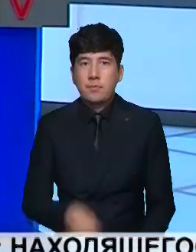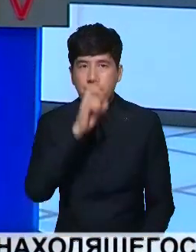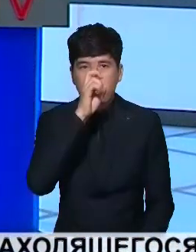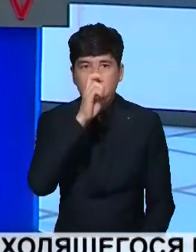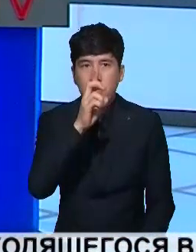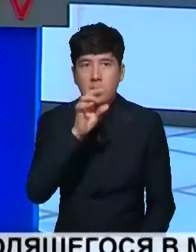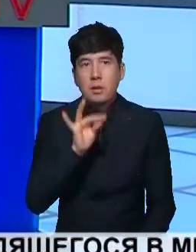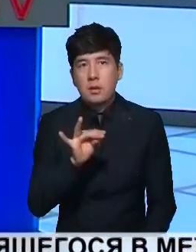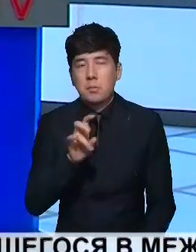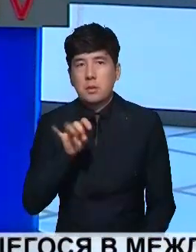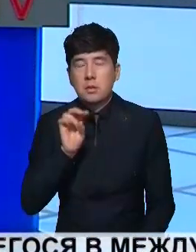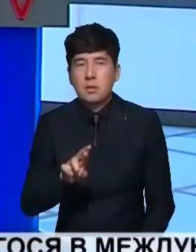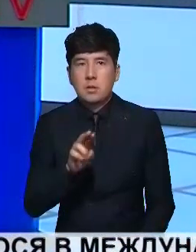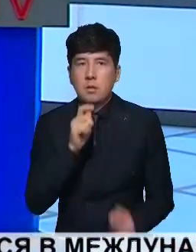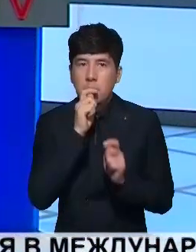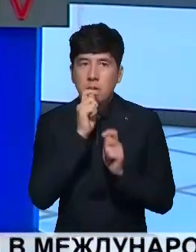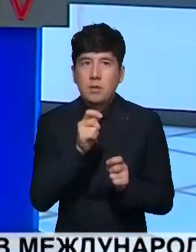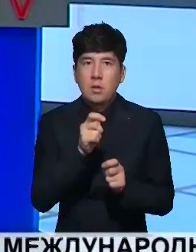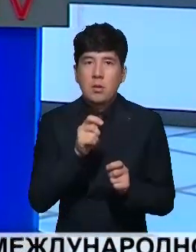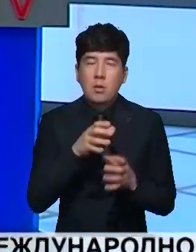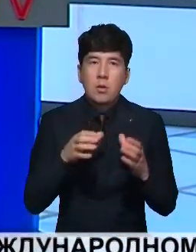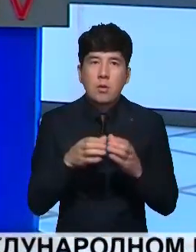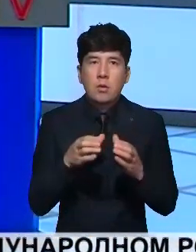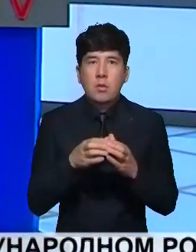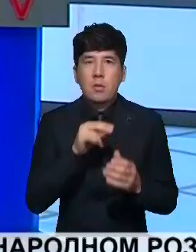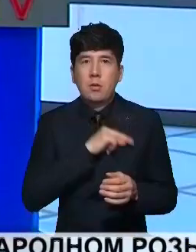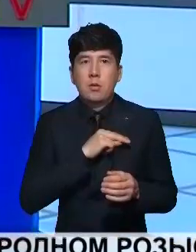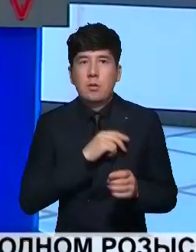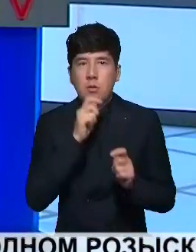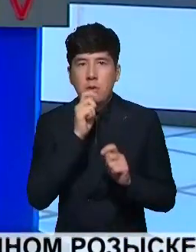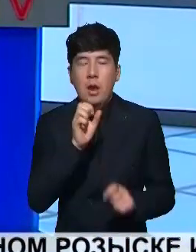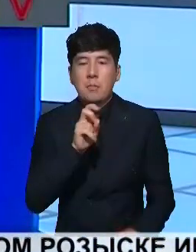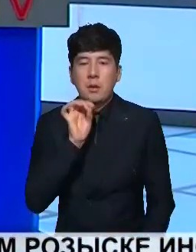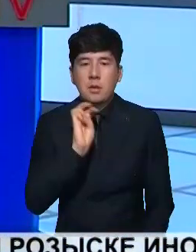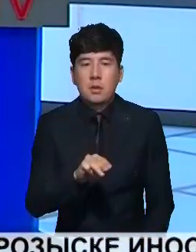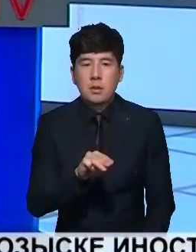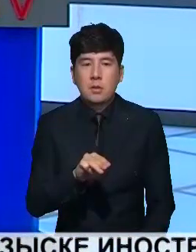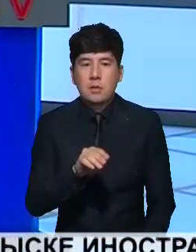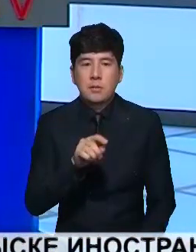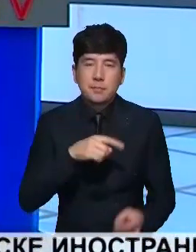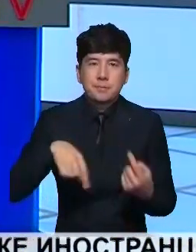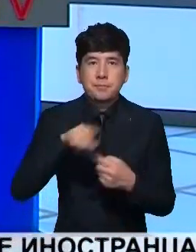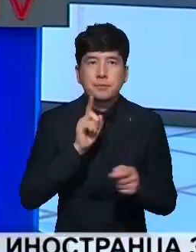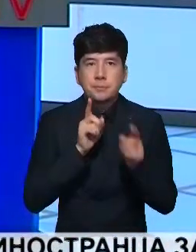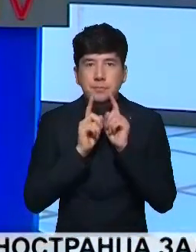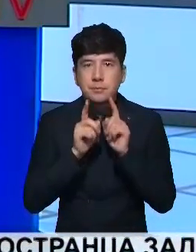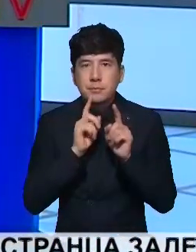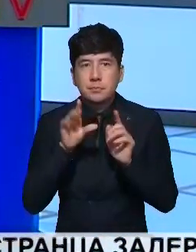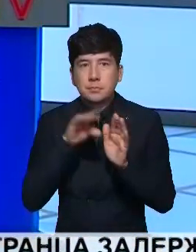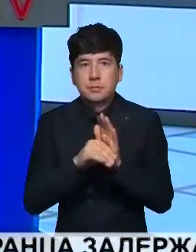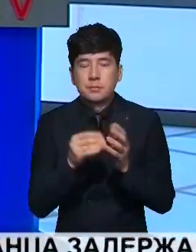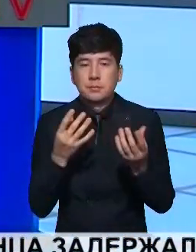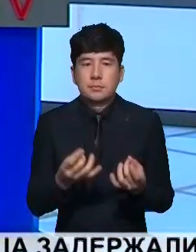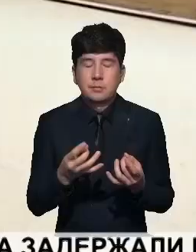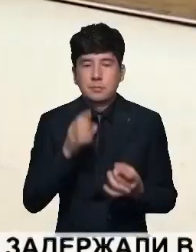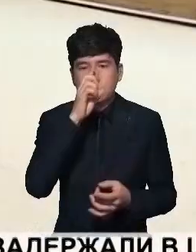Государственные и партийные награды общественным деятелям и людям труда вручили и в партии «Аманат». Торжественное собрание приурочили ко Дню Республики.